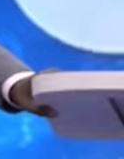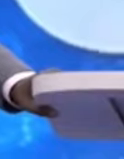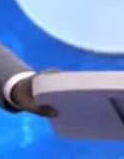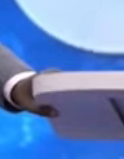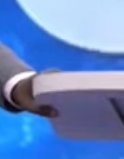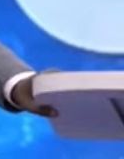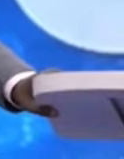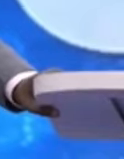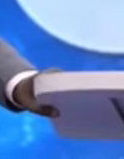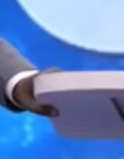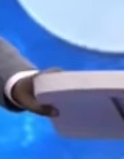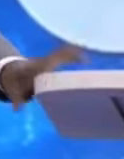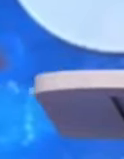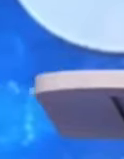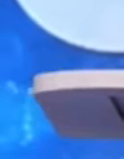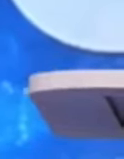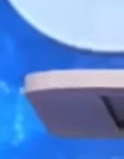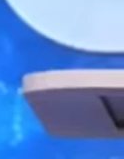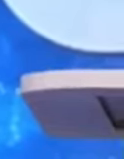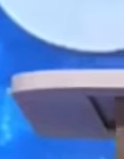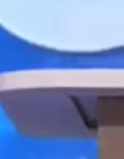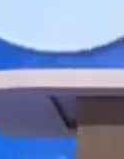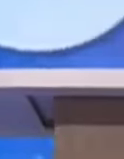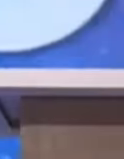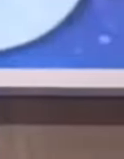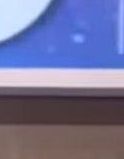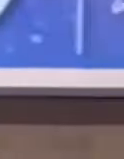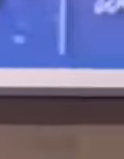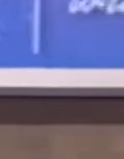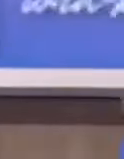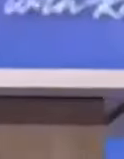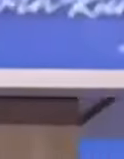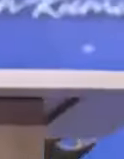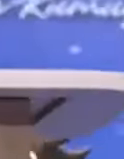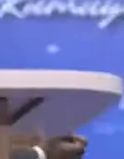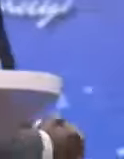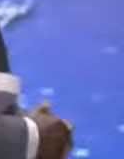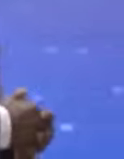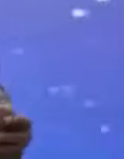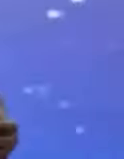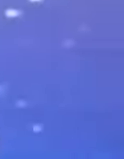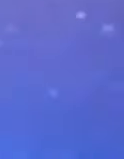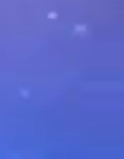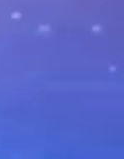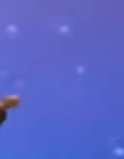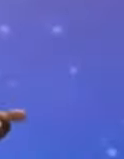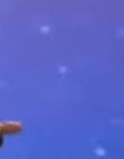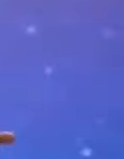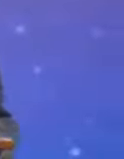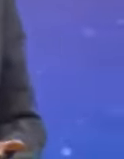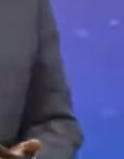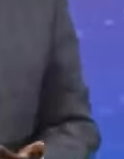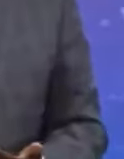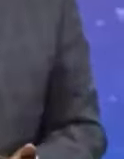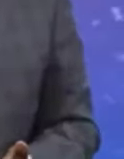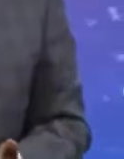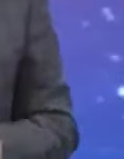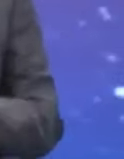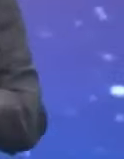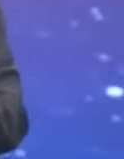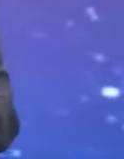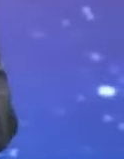mais Dieu m'a guéri je n'étais pas une personne gentille mais Dieu m'a guéri pourquoi est-ce qu'il le